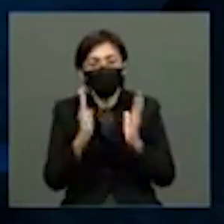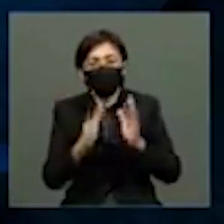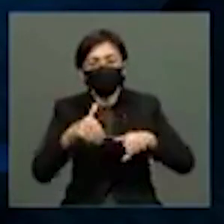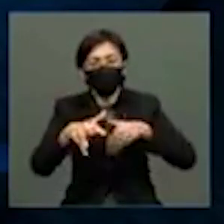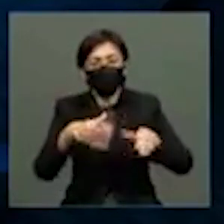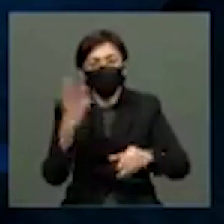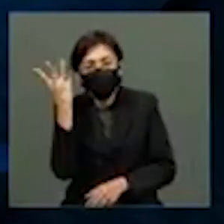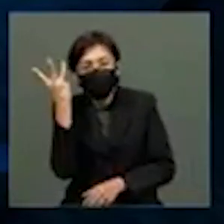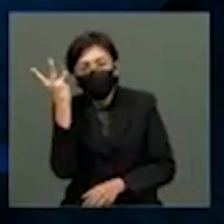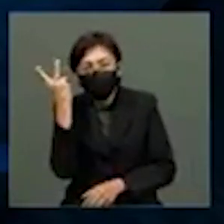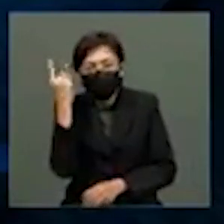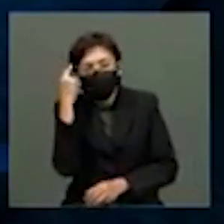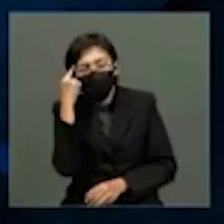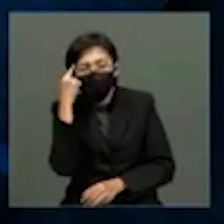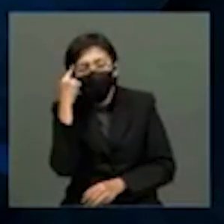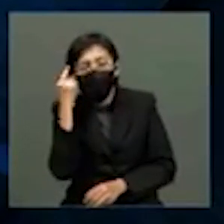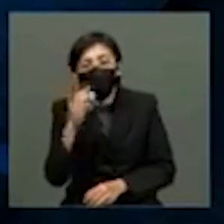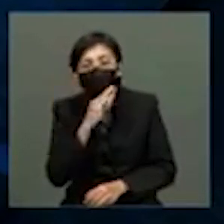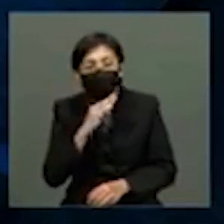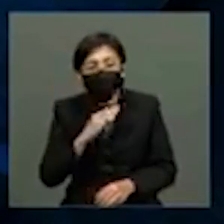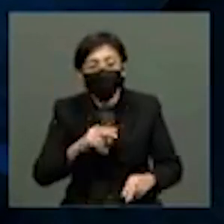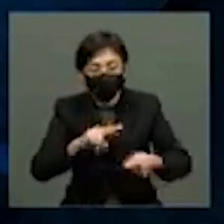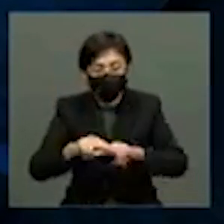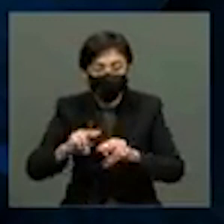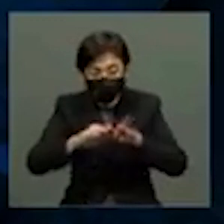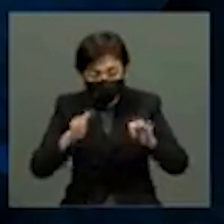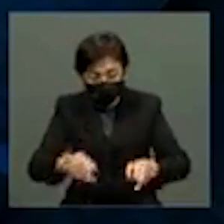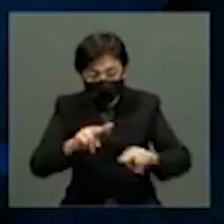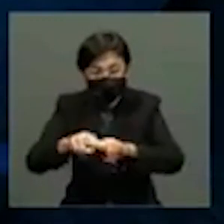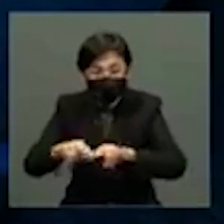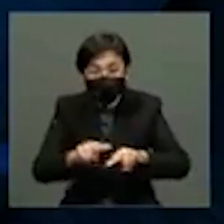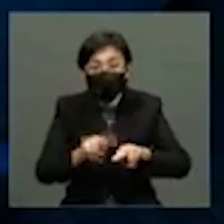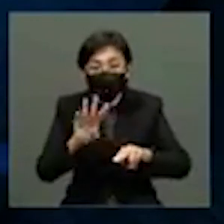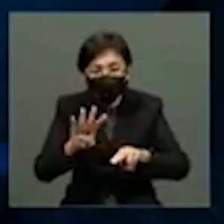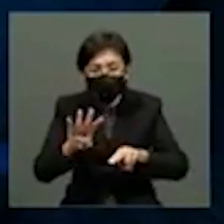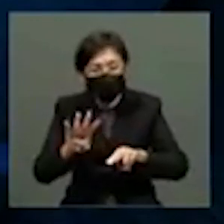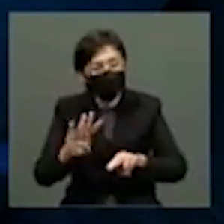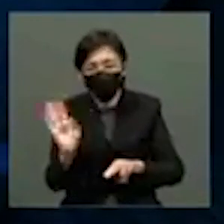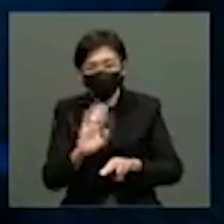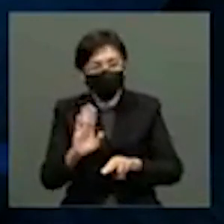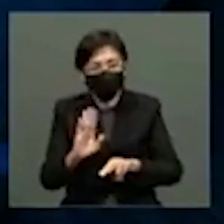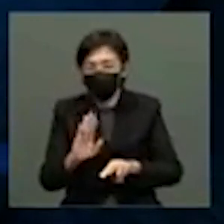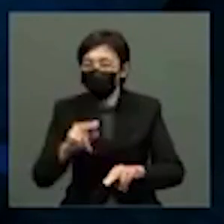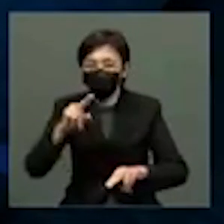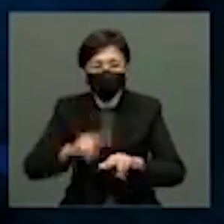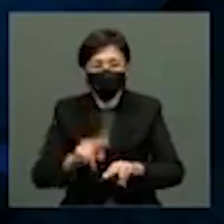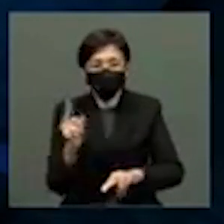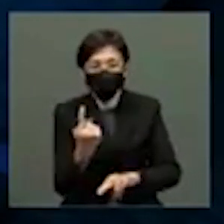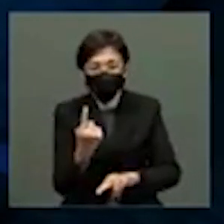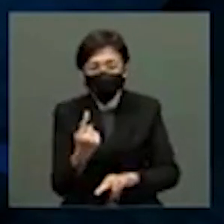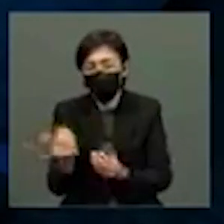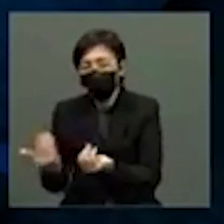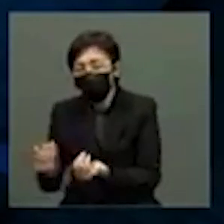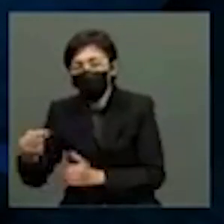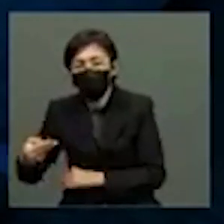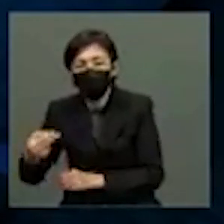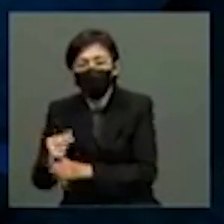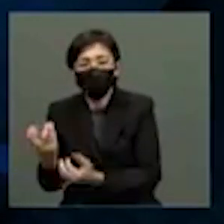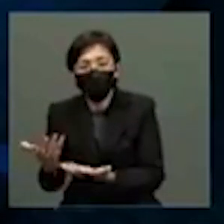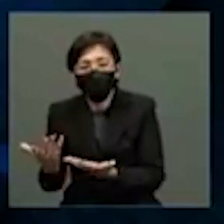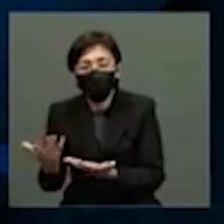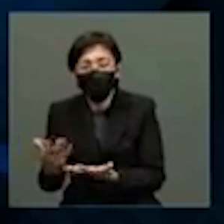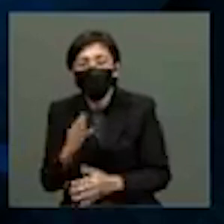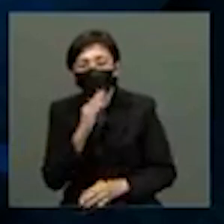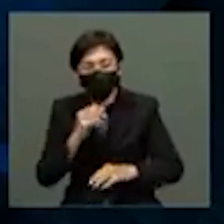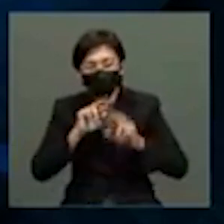ว่าอ้าวถ้าเขาโต๊ะ4ที่นั่งให้นั่งได้1ที่นั่งถ้าเขาเอาลูกมาด้วยเอาหลานมาด้วยแล้วเจ้าของร้านก็ยินยอมด้วยจะท